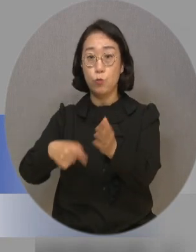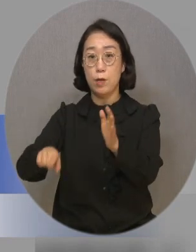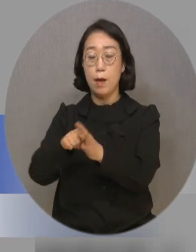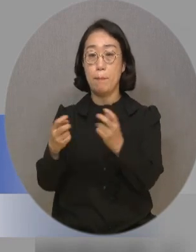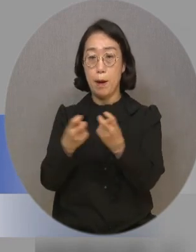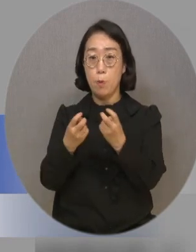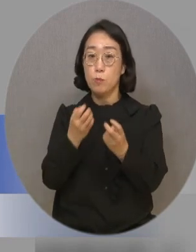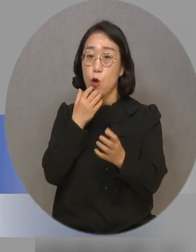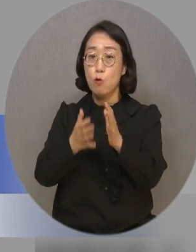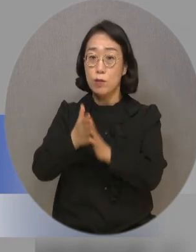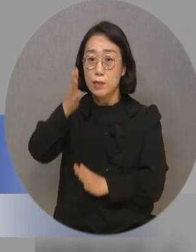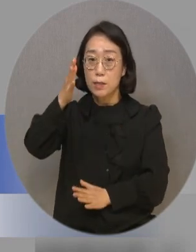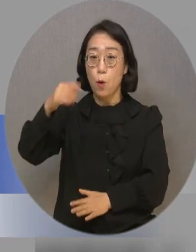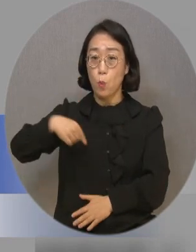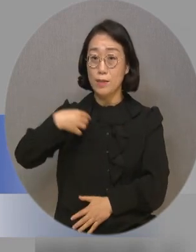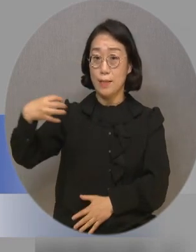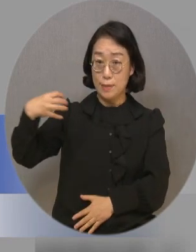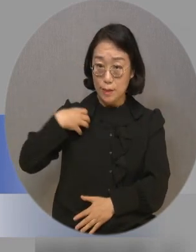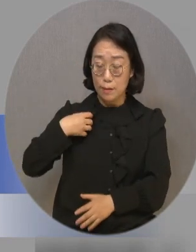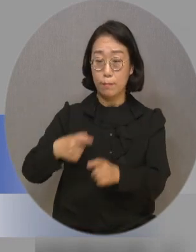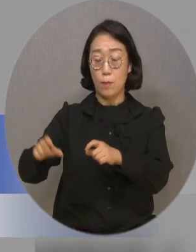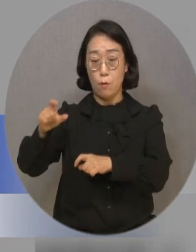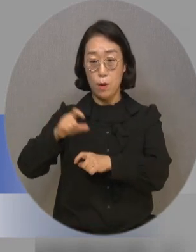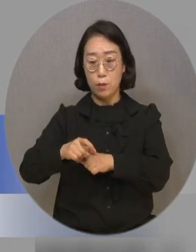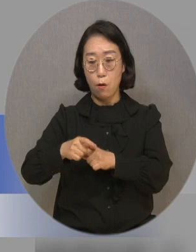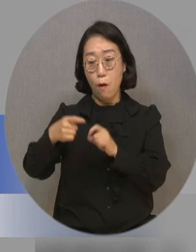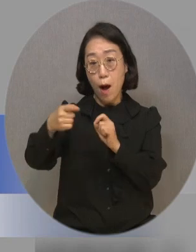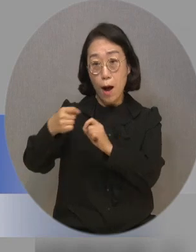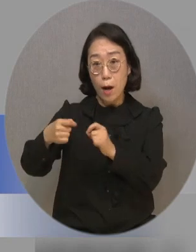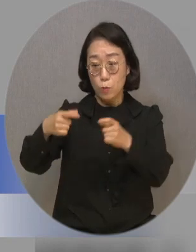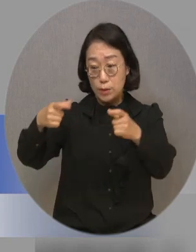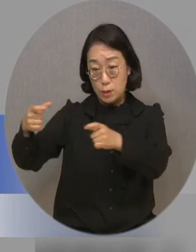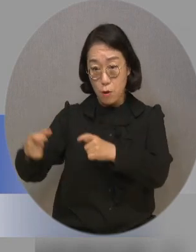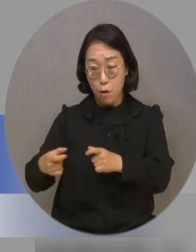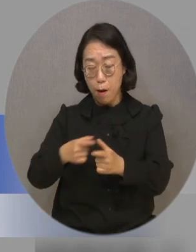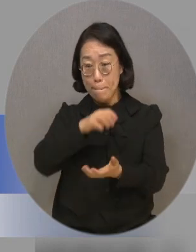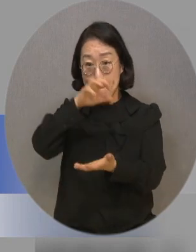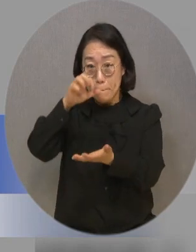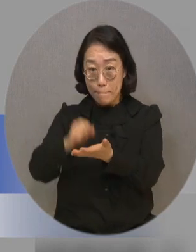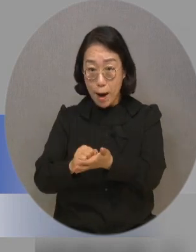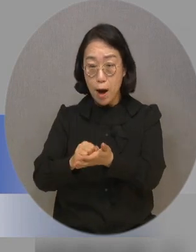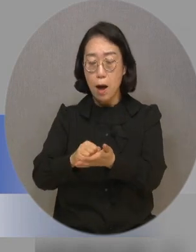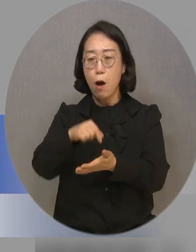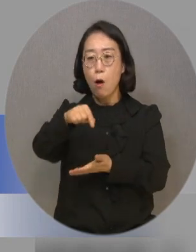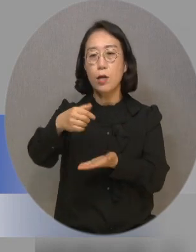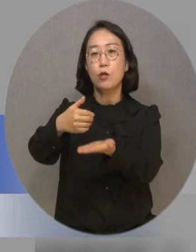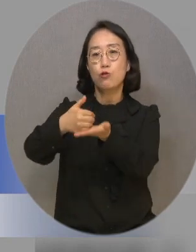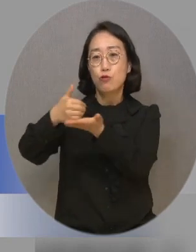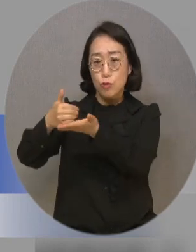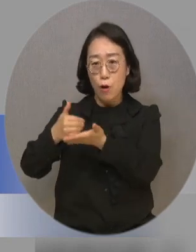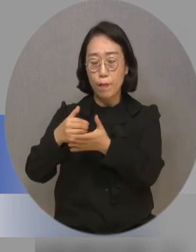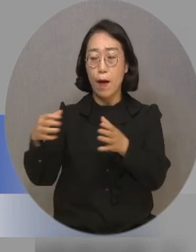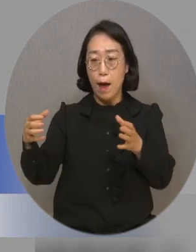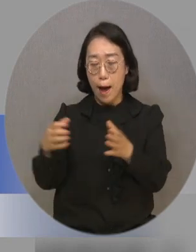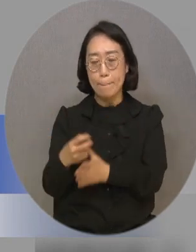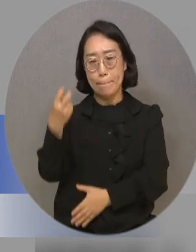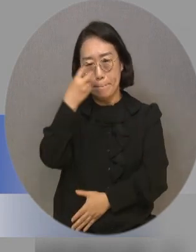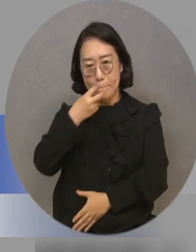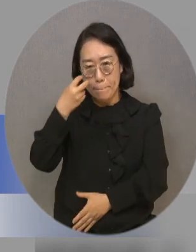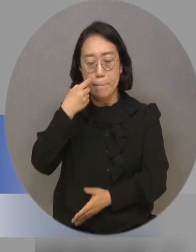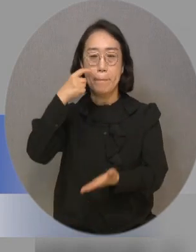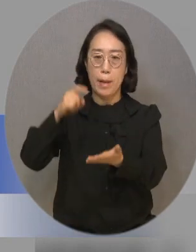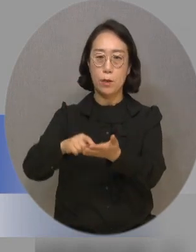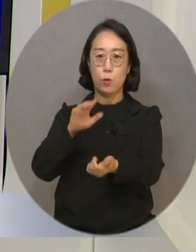시가 자체적으로 발굴하던 방식에서 벗어나 지역사회 상황에 밝은 자치구 추천을 병행해 추진할